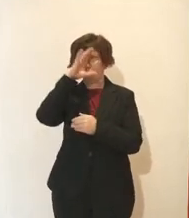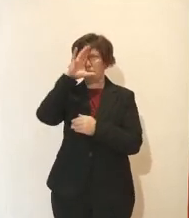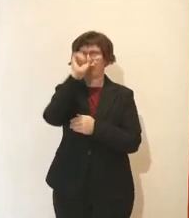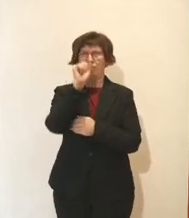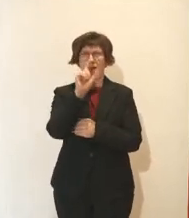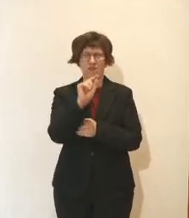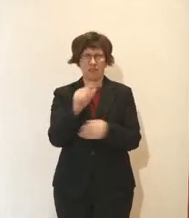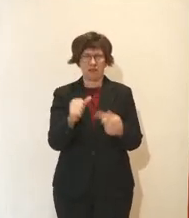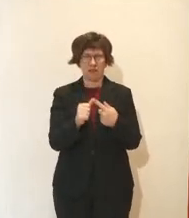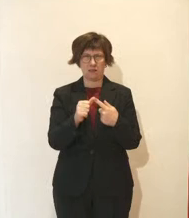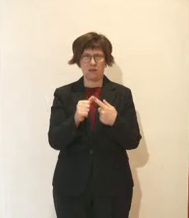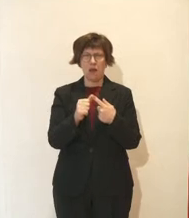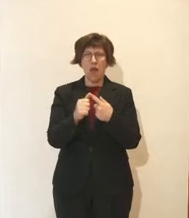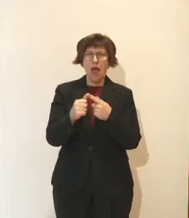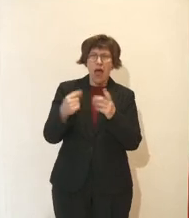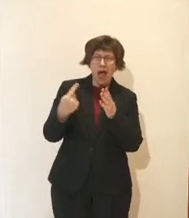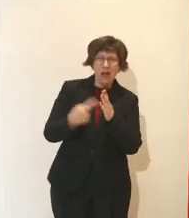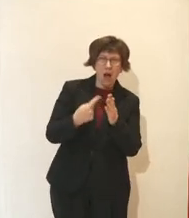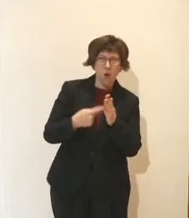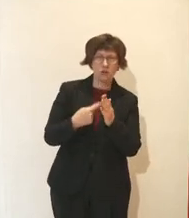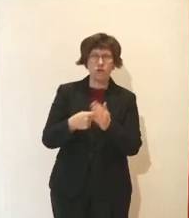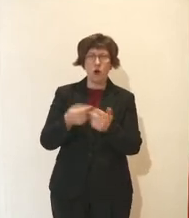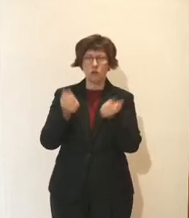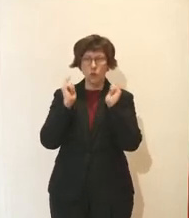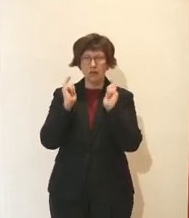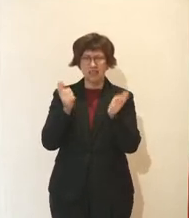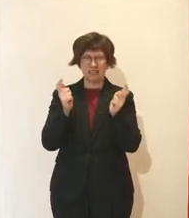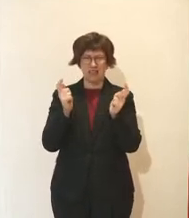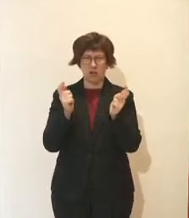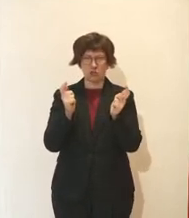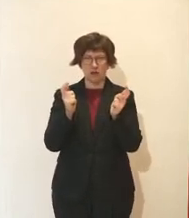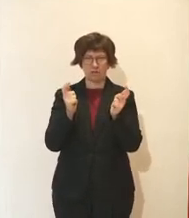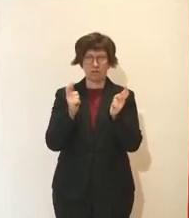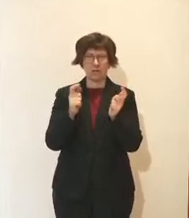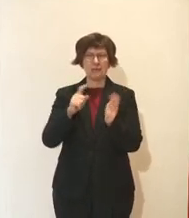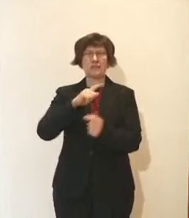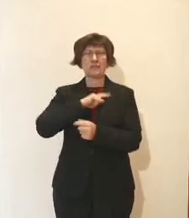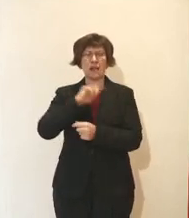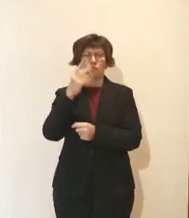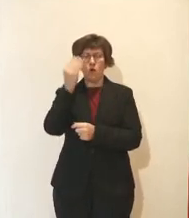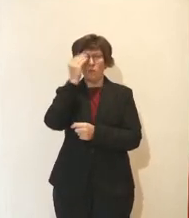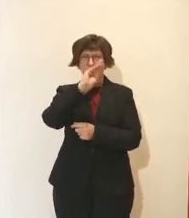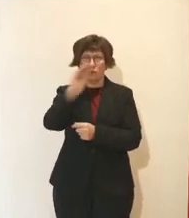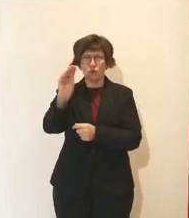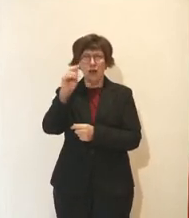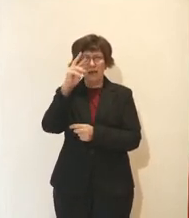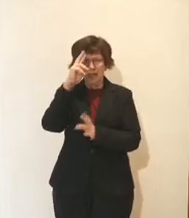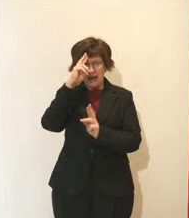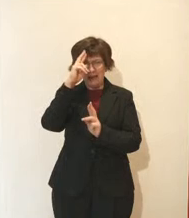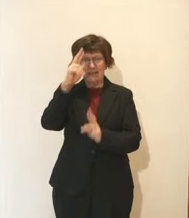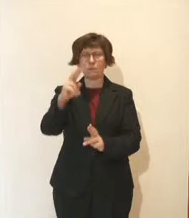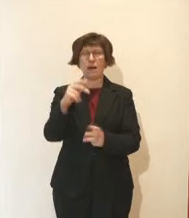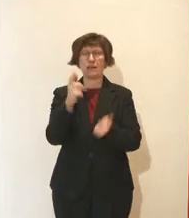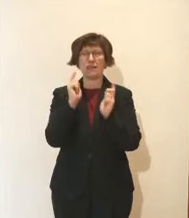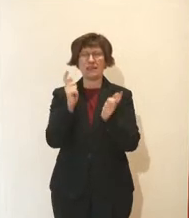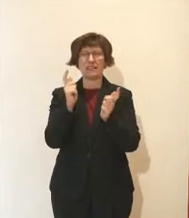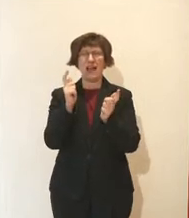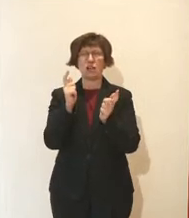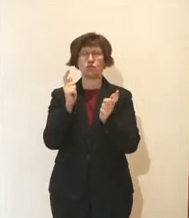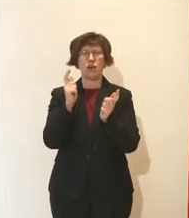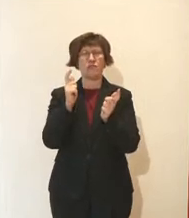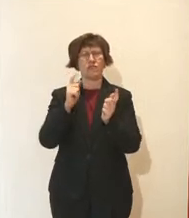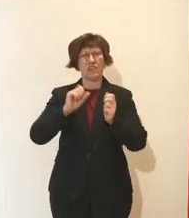als große herausforderung unserer gesellschaft und ich sage ausdrücklich um den respekt in dieser gesellschaft zu kämpfen